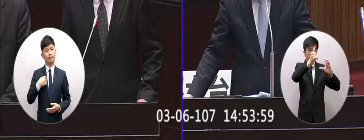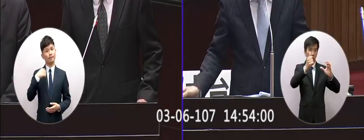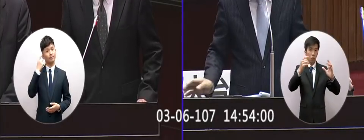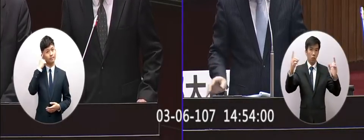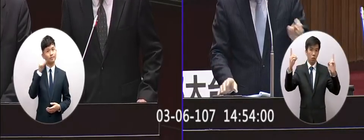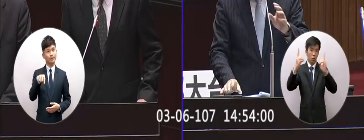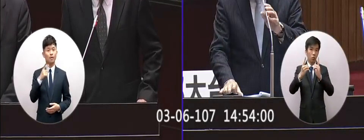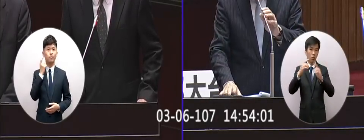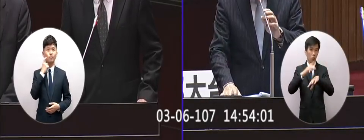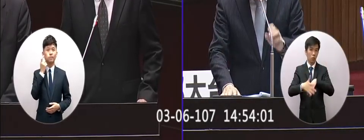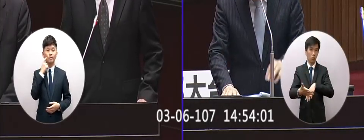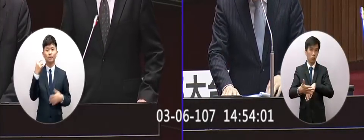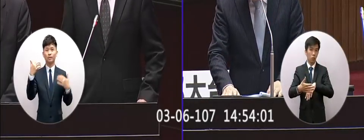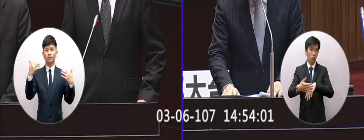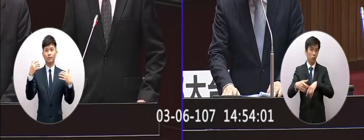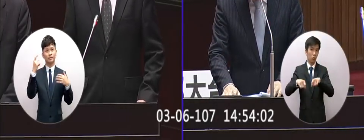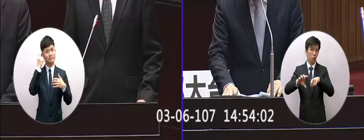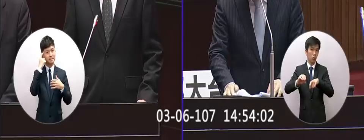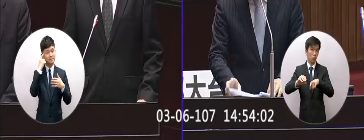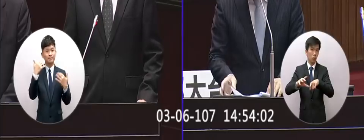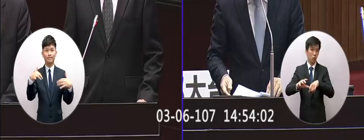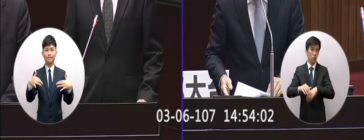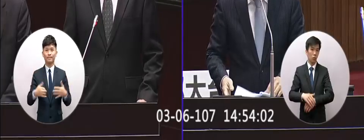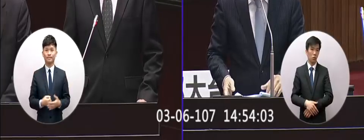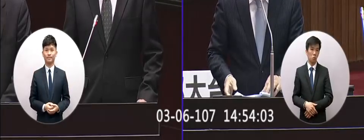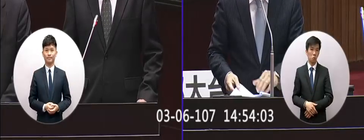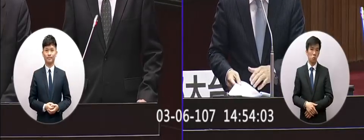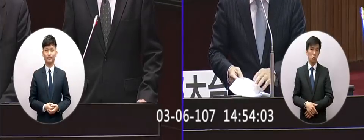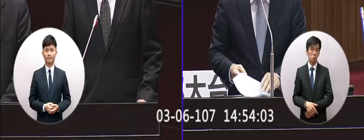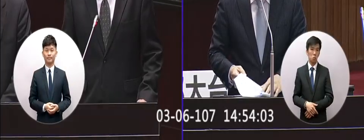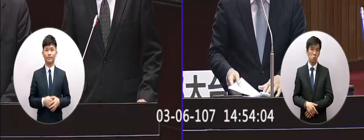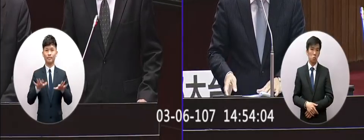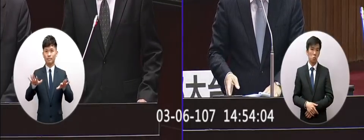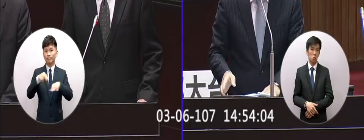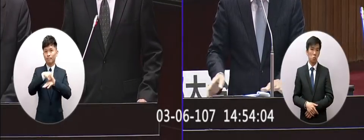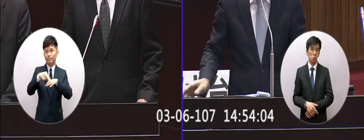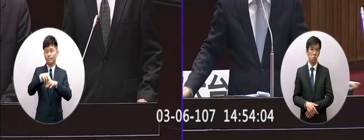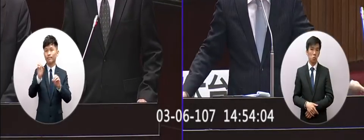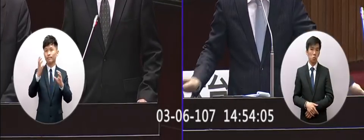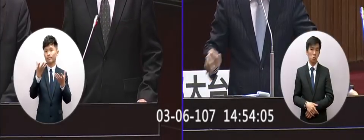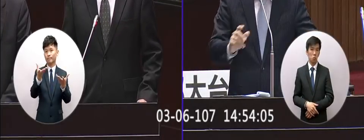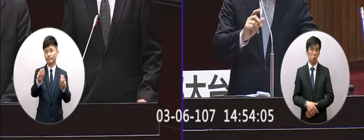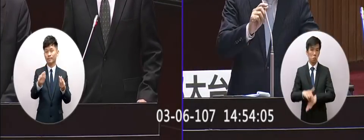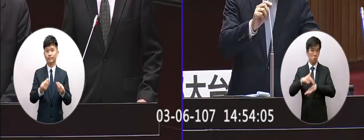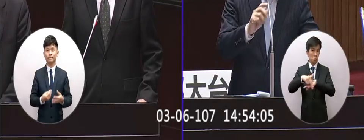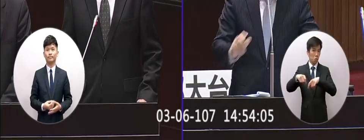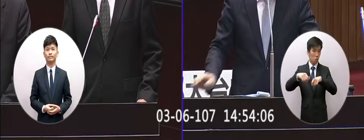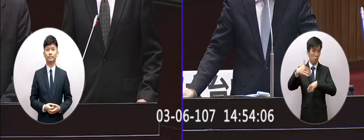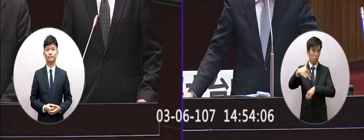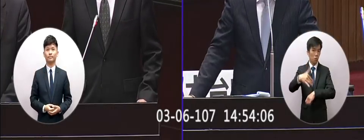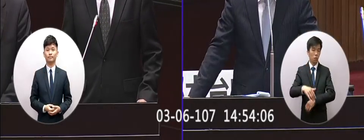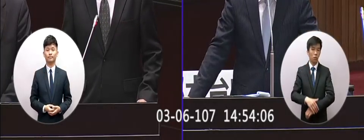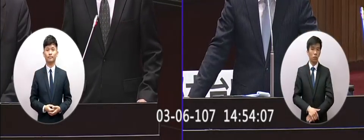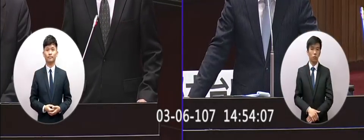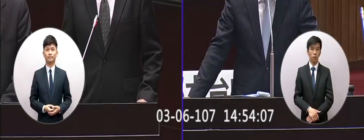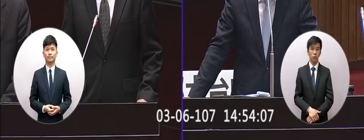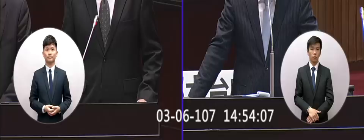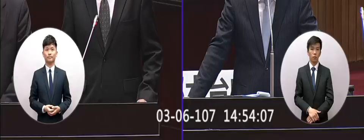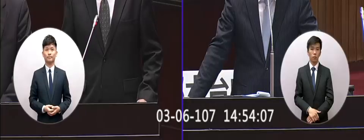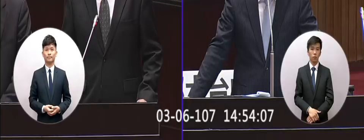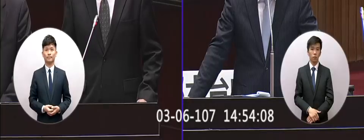这个是一个假设性的问题。 假设性的问题，但是 目前没有规划。 目前没有规划，因为如果